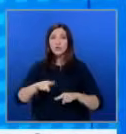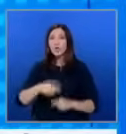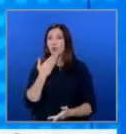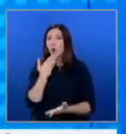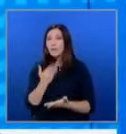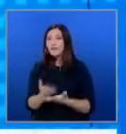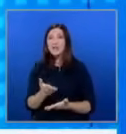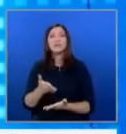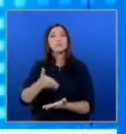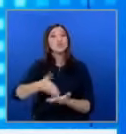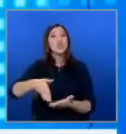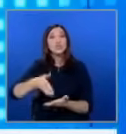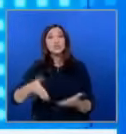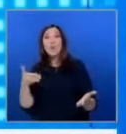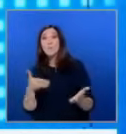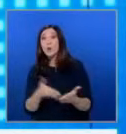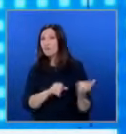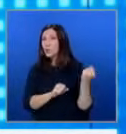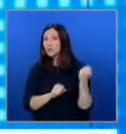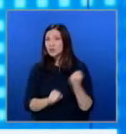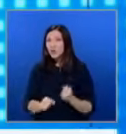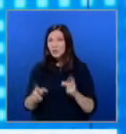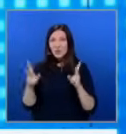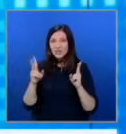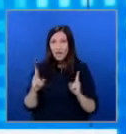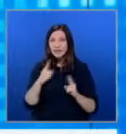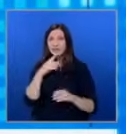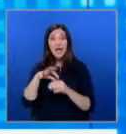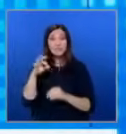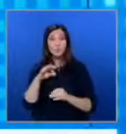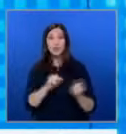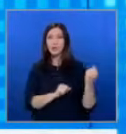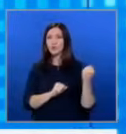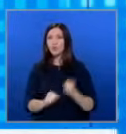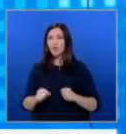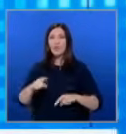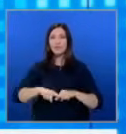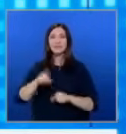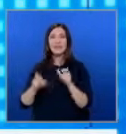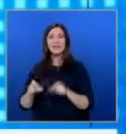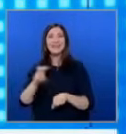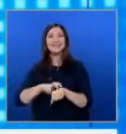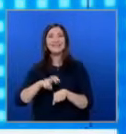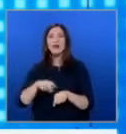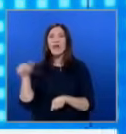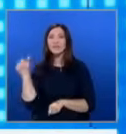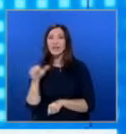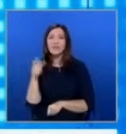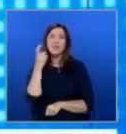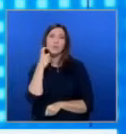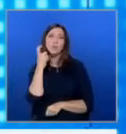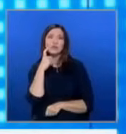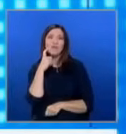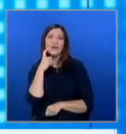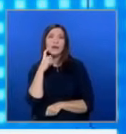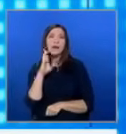Конституционният съд обяви за частично противоконституционни решенията за избор на конституционните съдии Десислава Танасова и